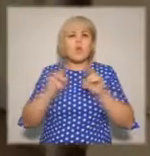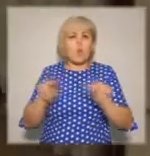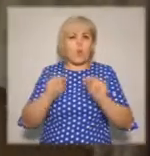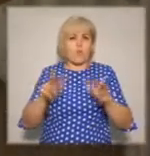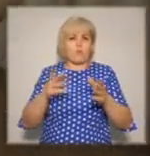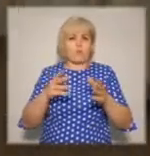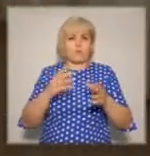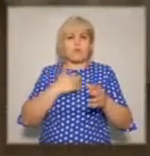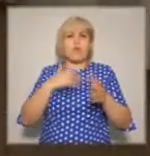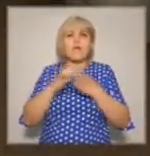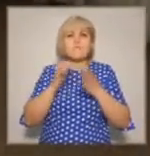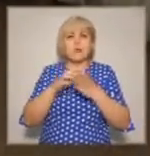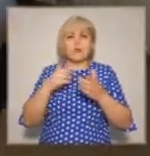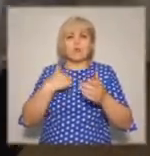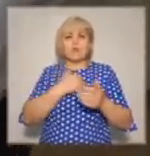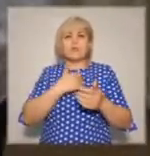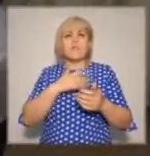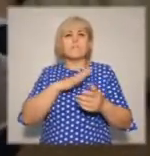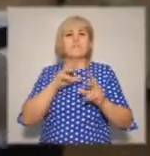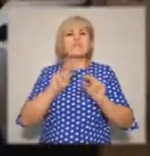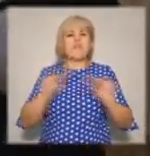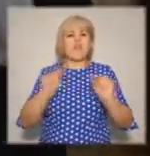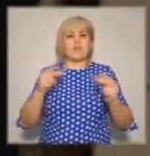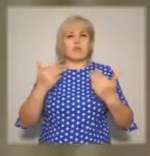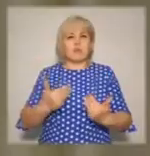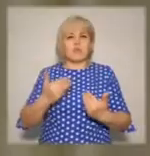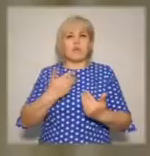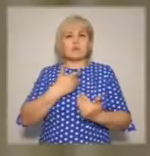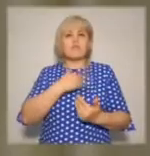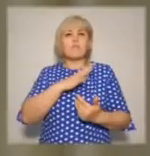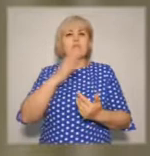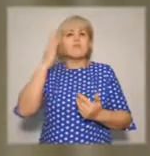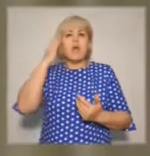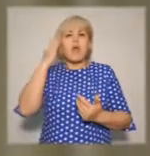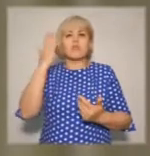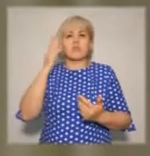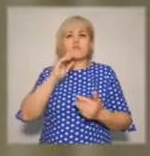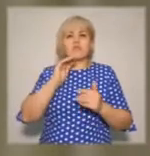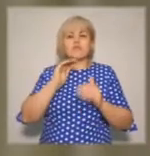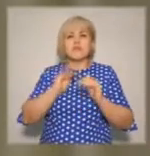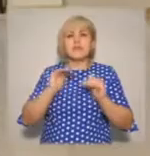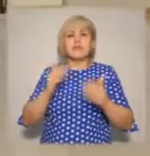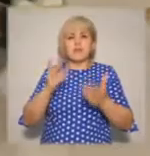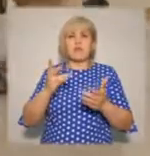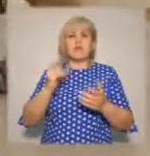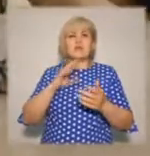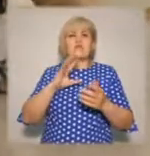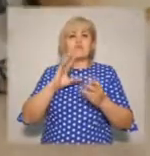несложно сформировать. Во-первых, тренерский опыт я получила еще в Заурале, когда мой тренер увидела во